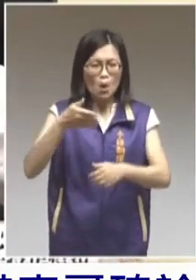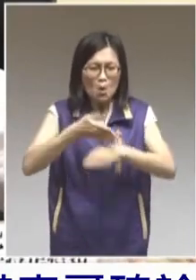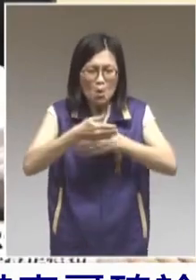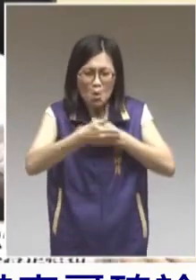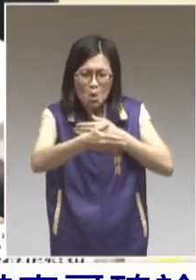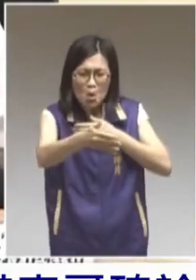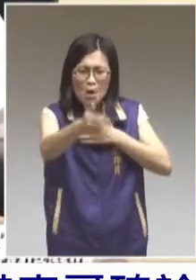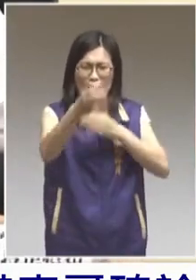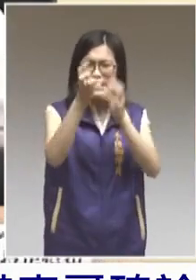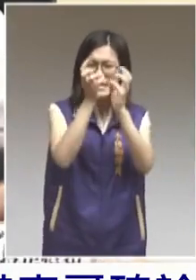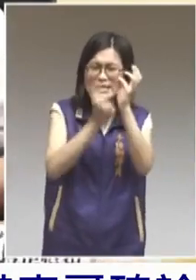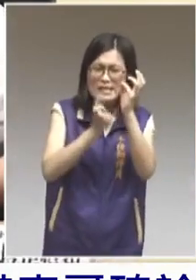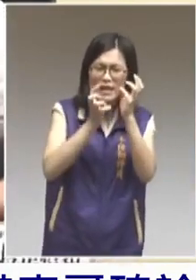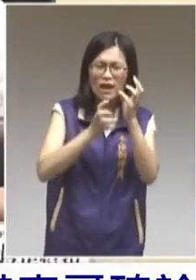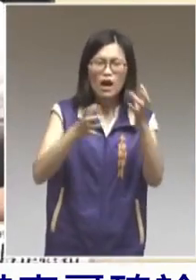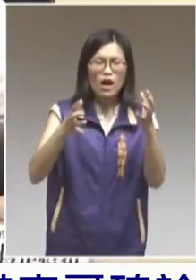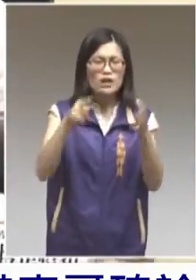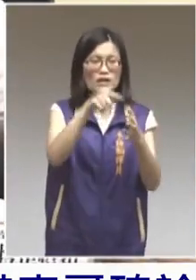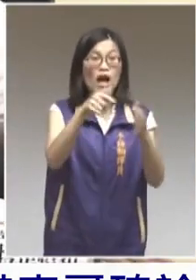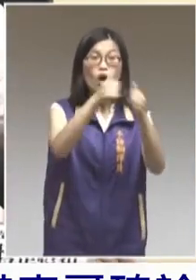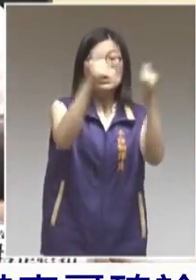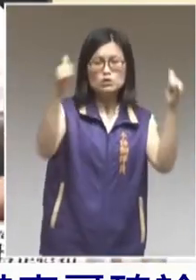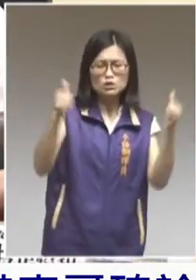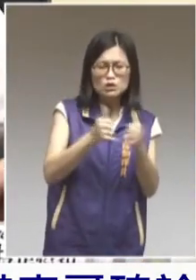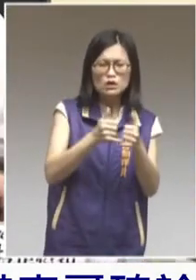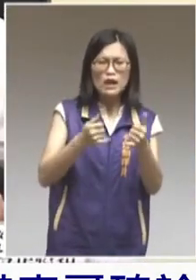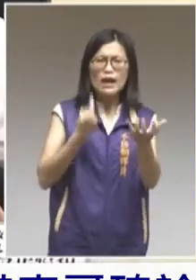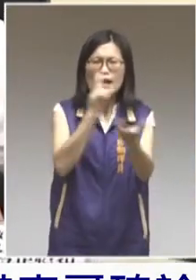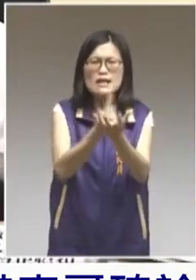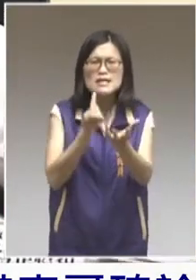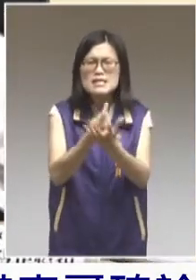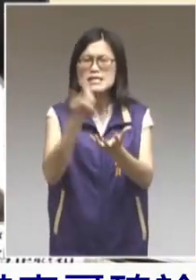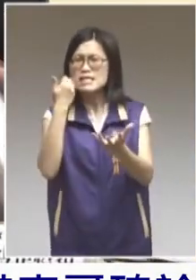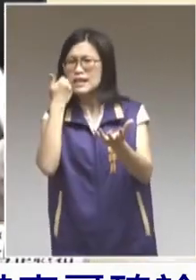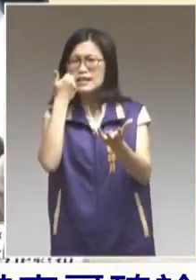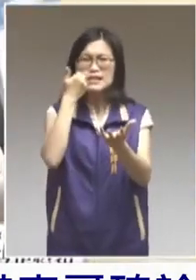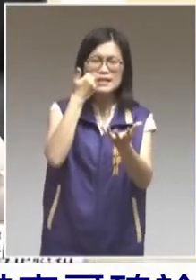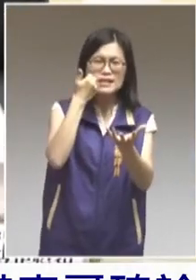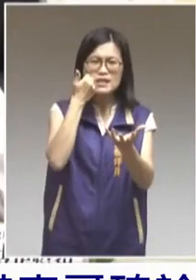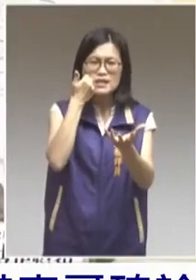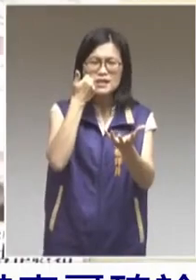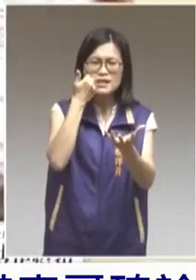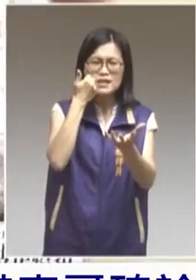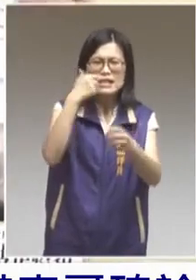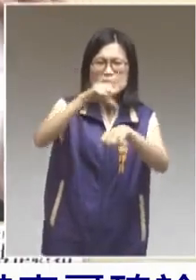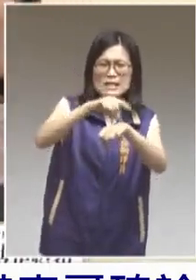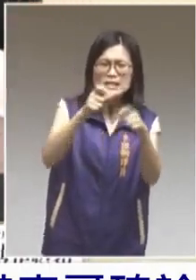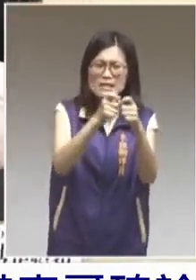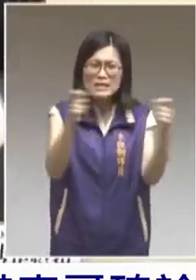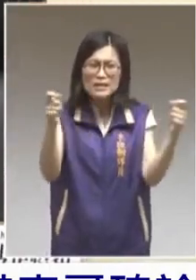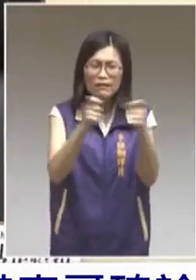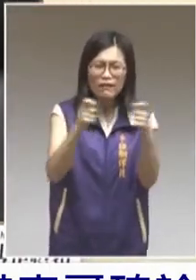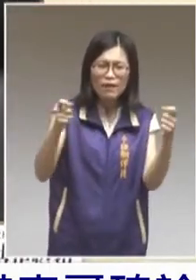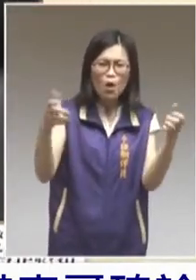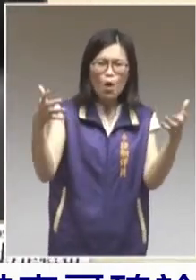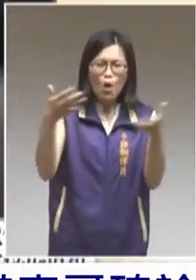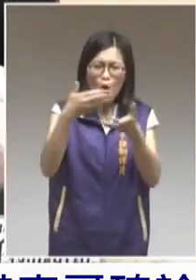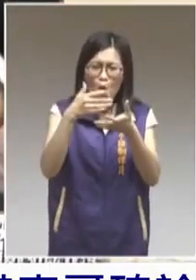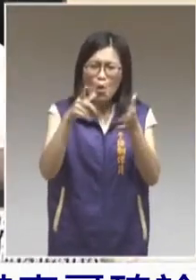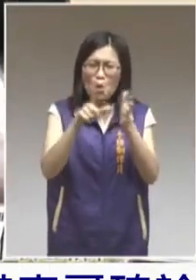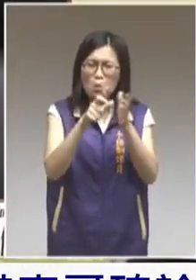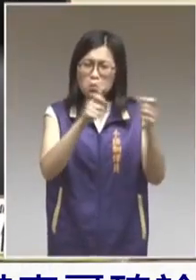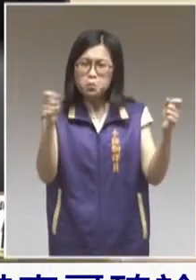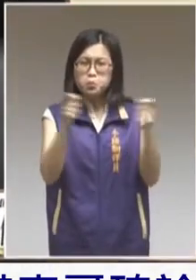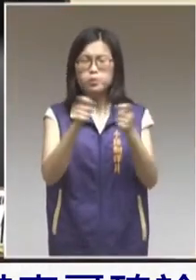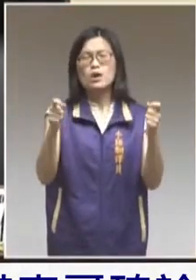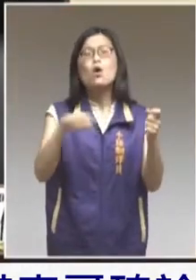系参加的位置以及在里面停留的一个状况，这个部分我